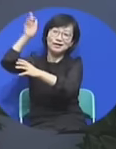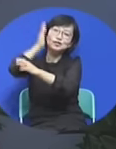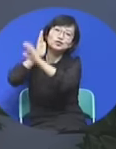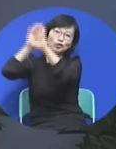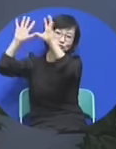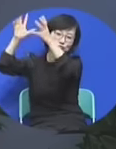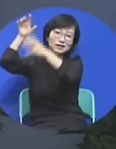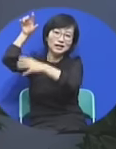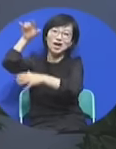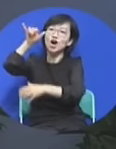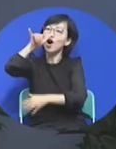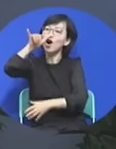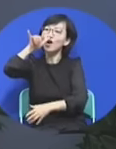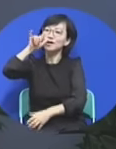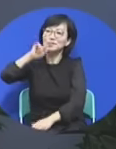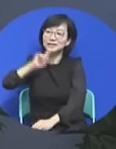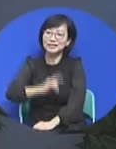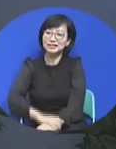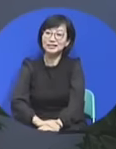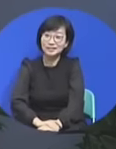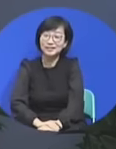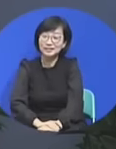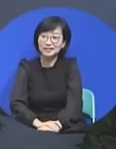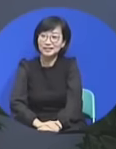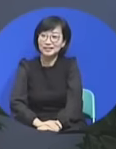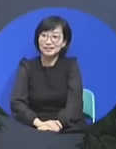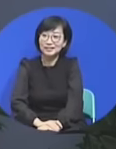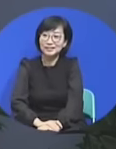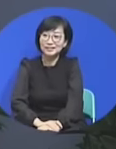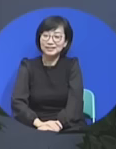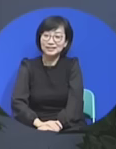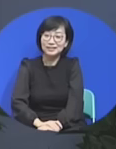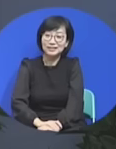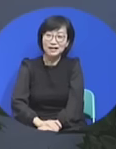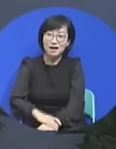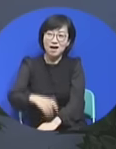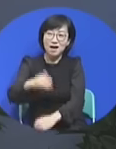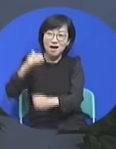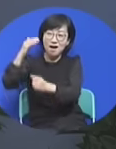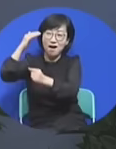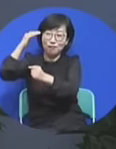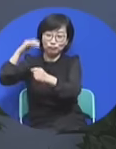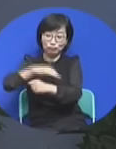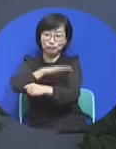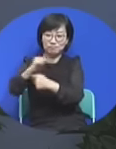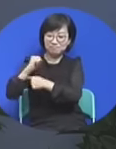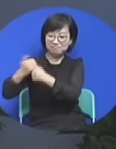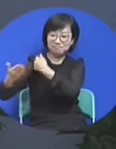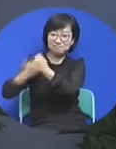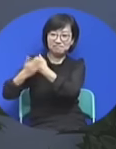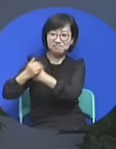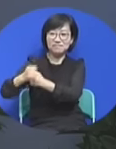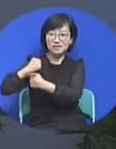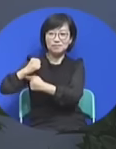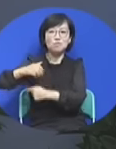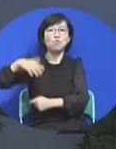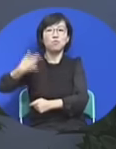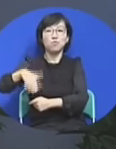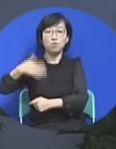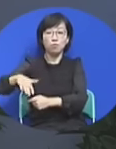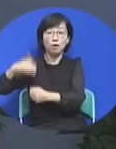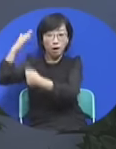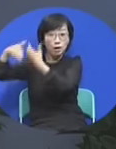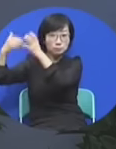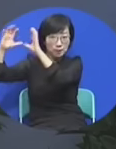but our citizenship is in heaven. 사실이라면 엄청난 배경이겠죠. And if that's true, that's a tremendous background.